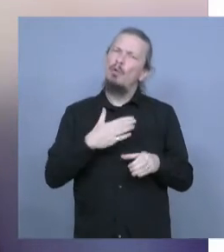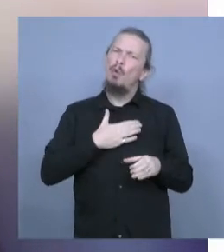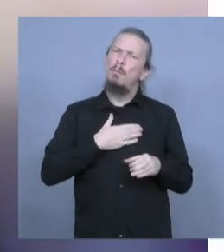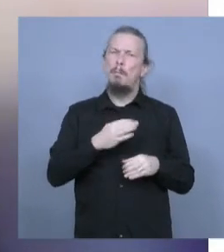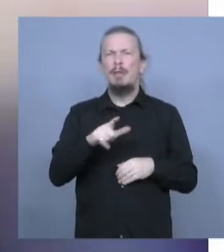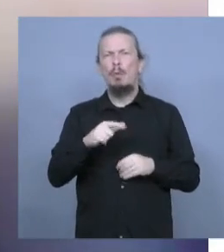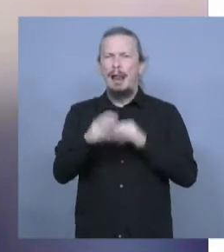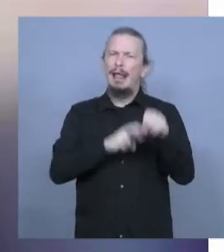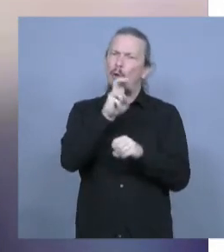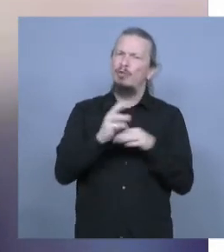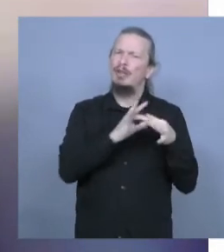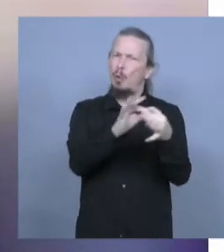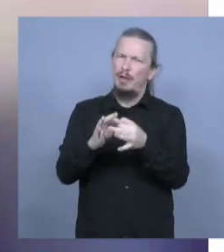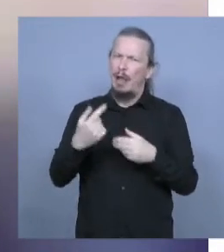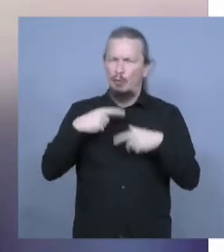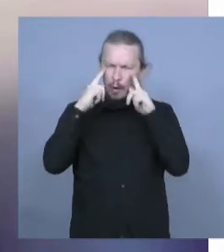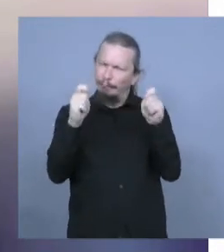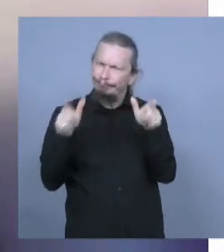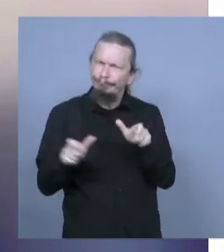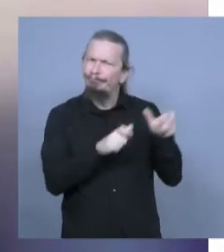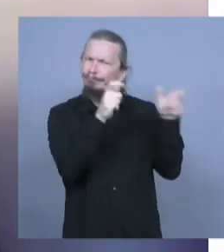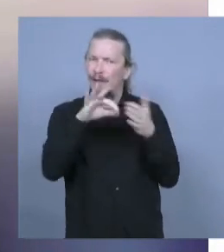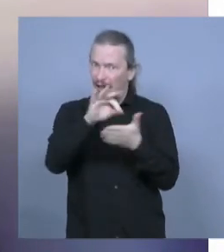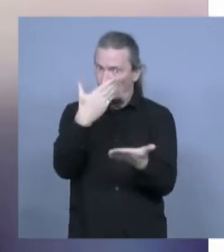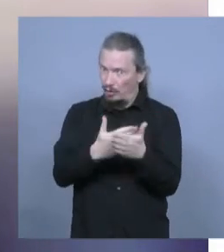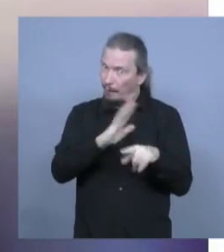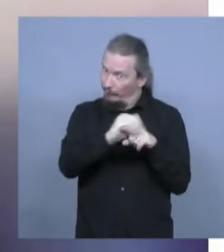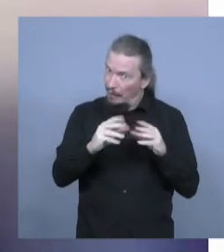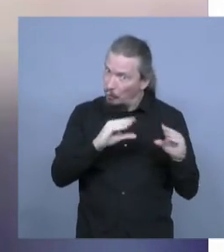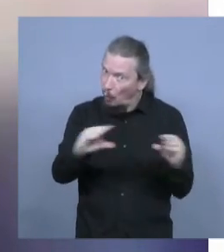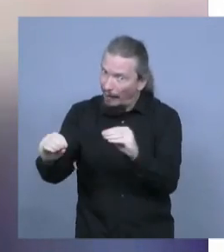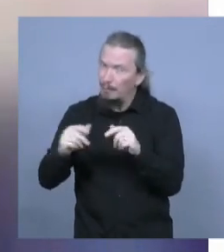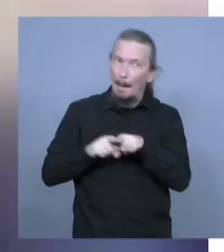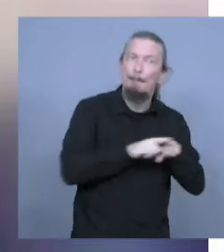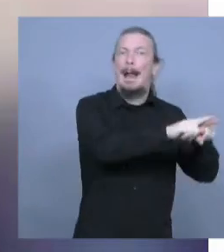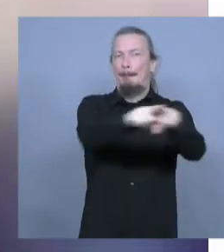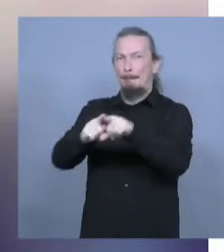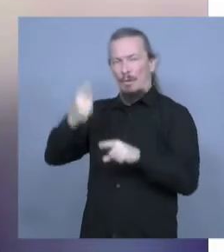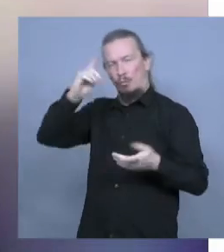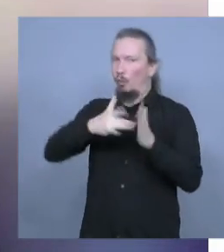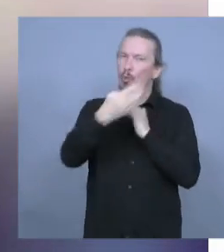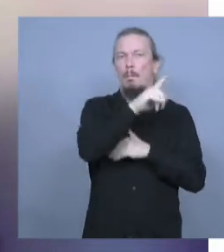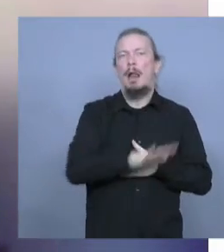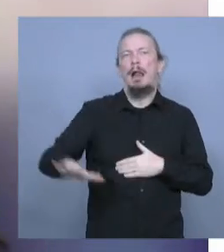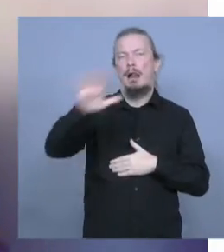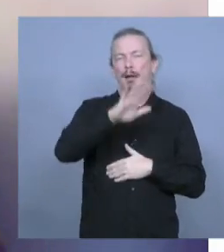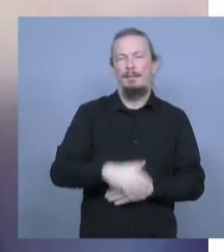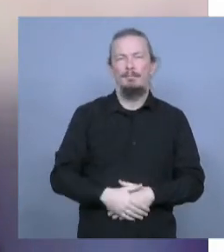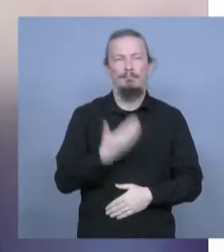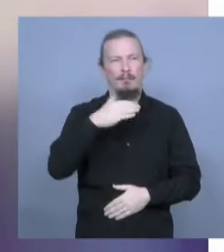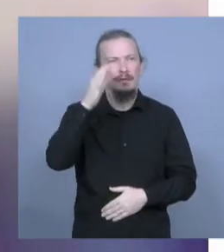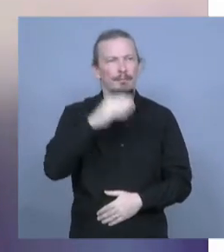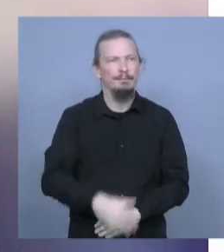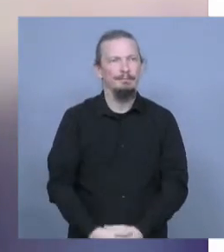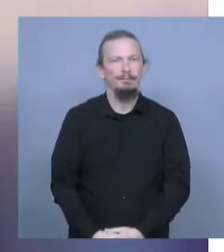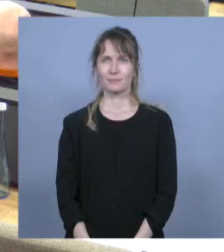citoyenne et solidaire restera attentif à l'application de cette stratégie de manière uniforme sur l'ensemble du territoire communautaire. Je vous remercie.